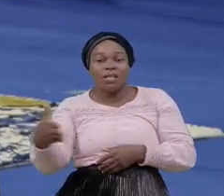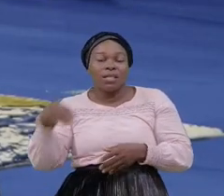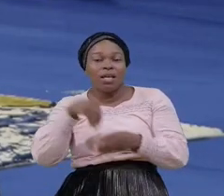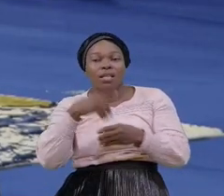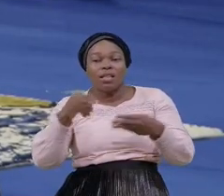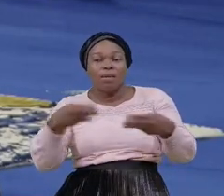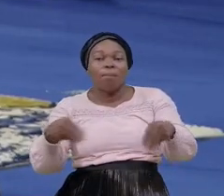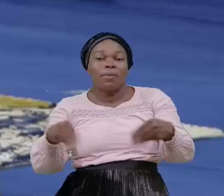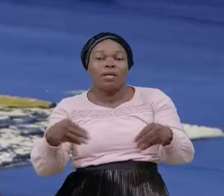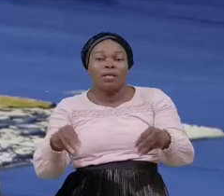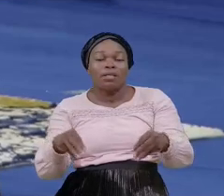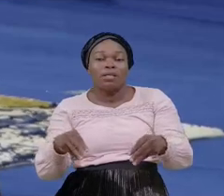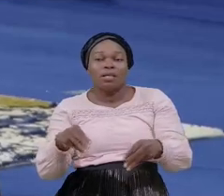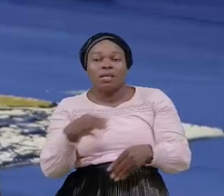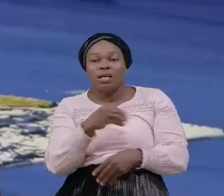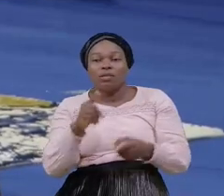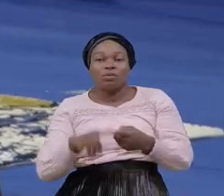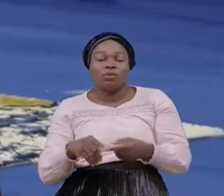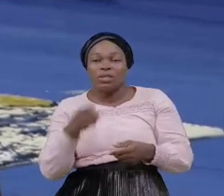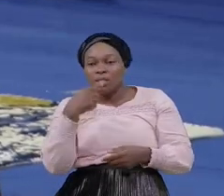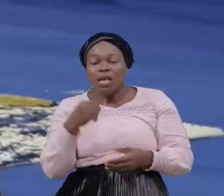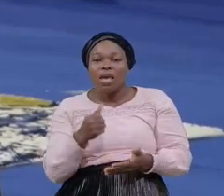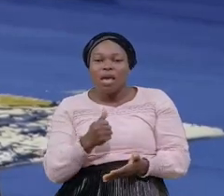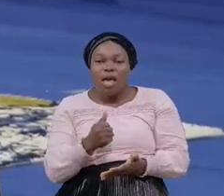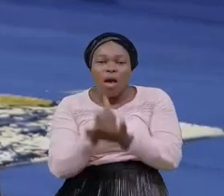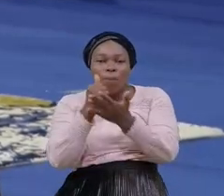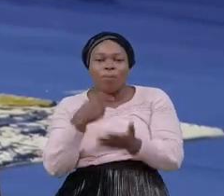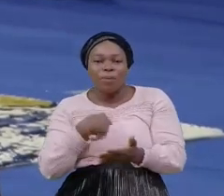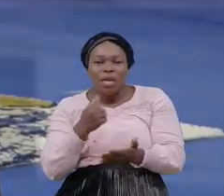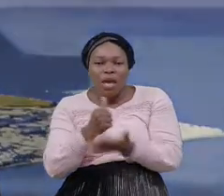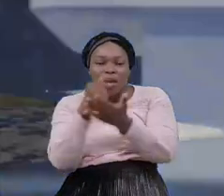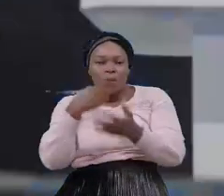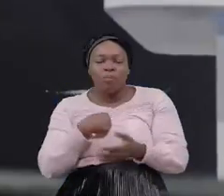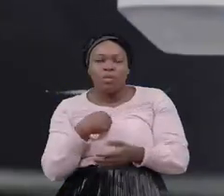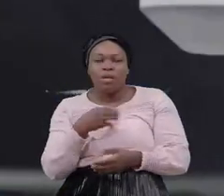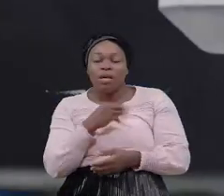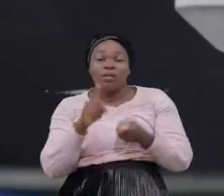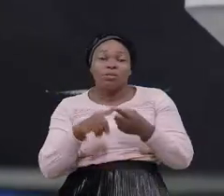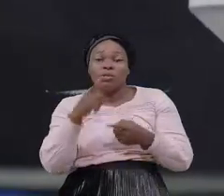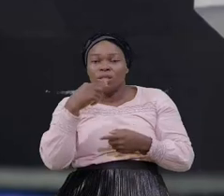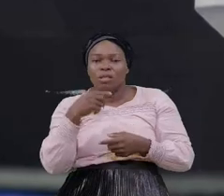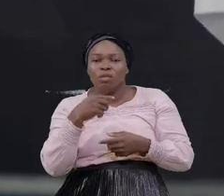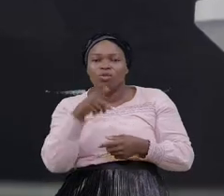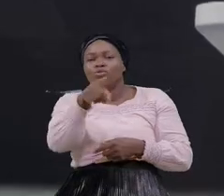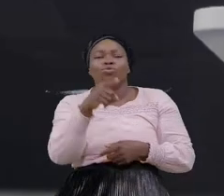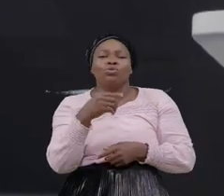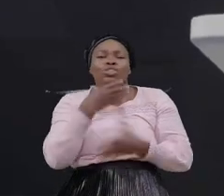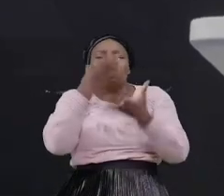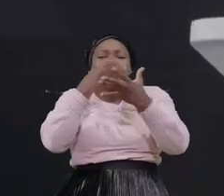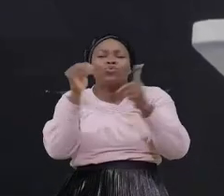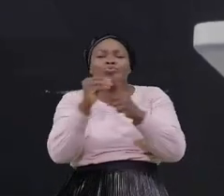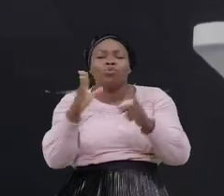dis, aidez-moi. Et tu es d'accord. Tu cries beaucoup, viens. Et avec la main